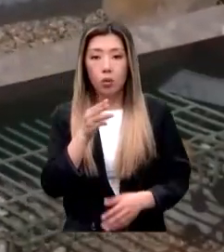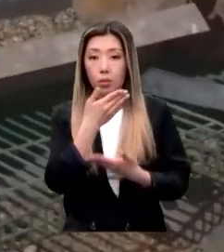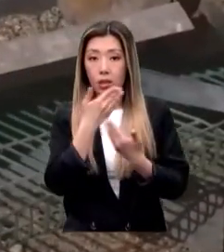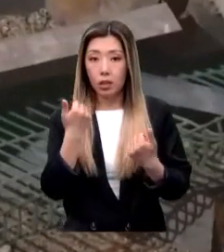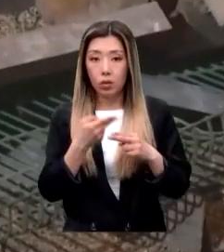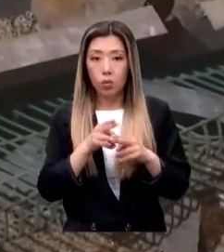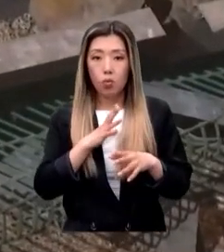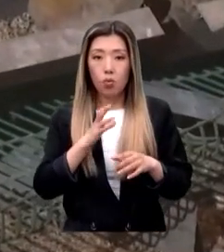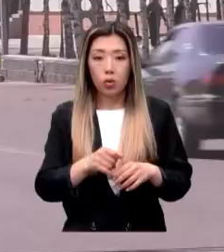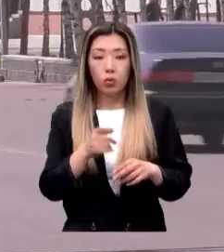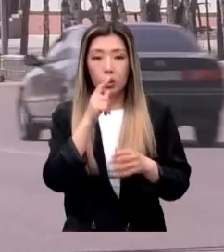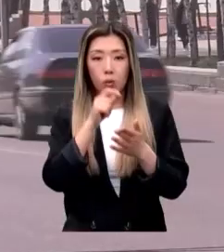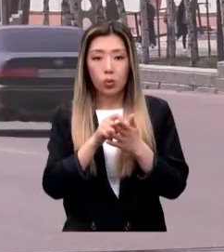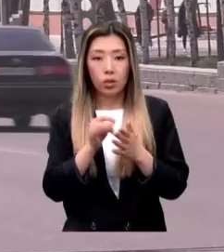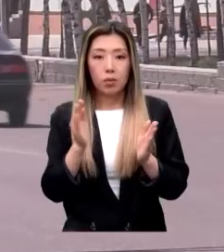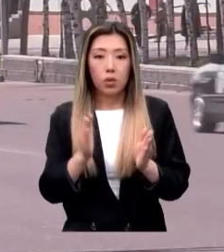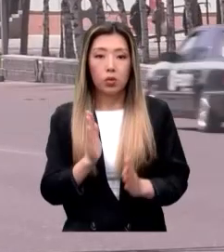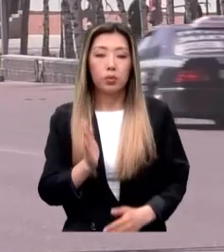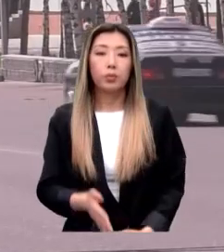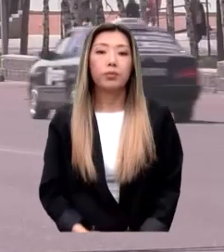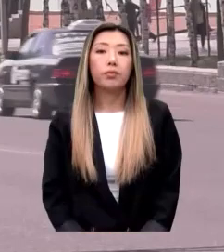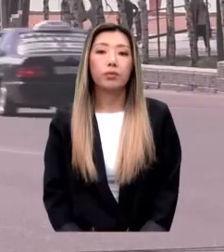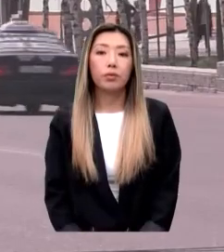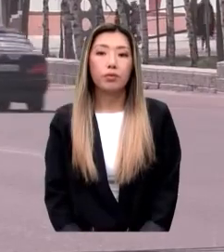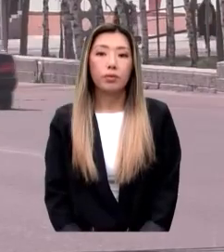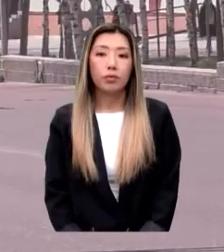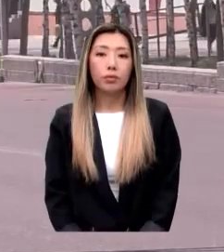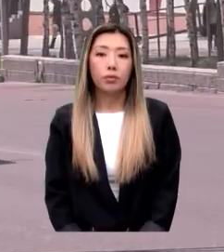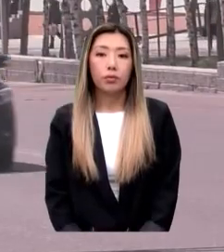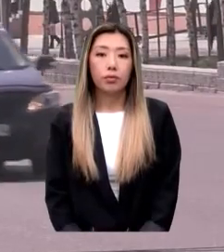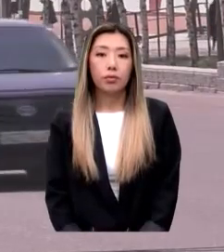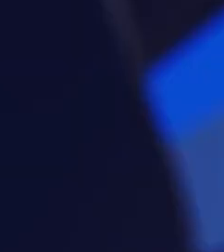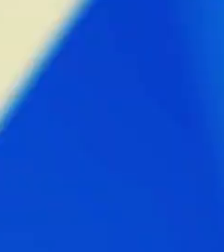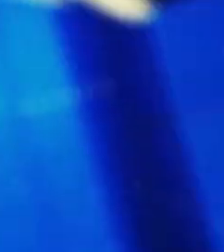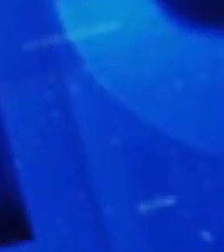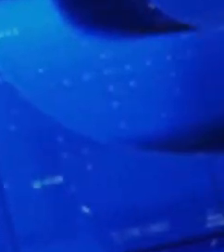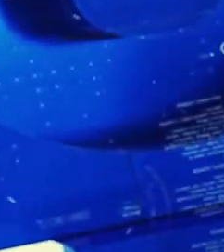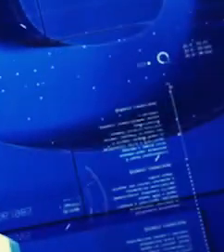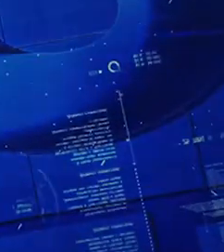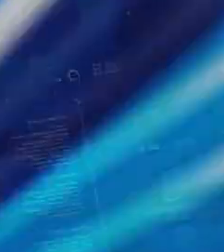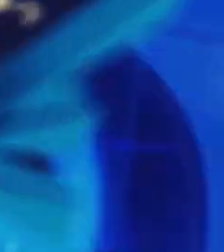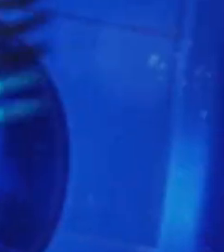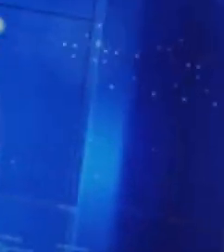птицы. Галина Трощева, Кайрат Алпызбаев, телеканал «Атамикен Бизнес», Павлодар.